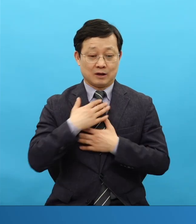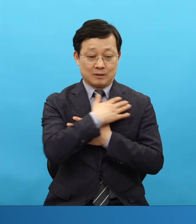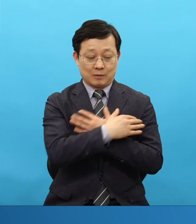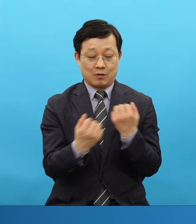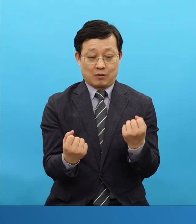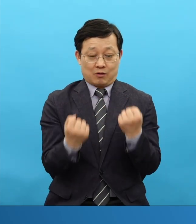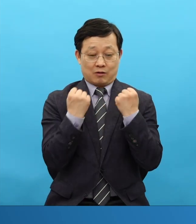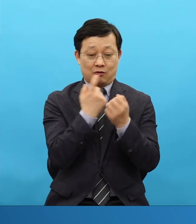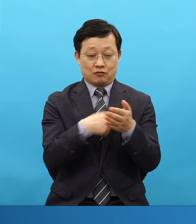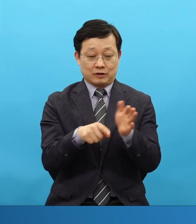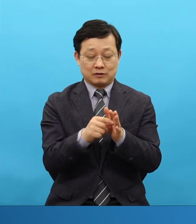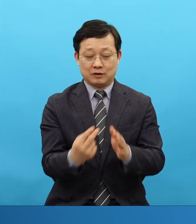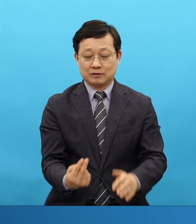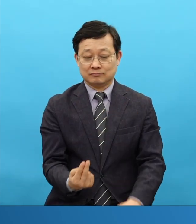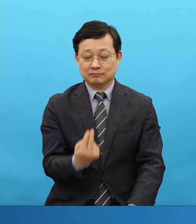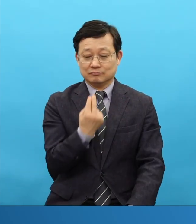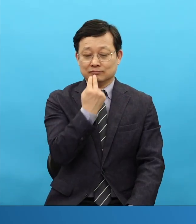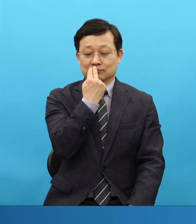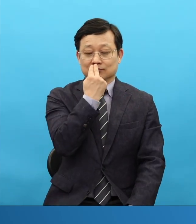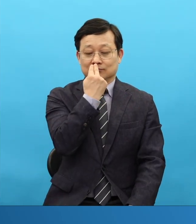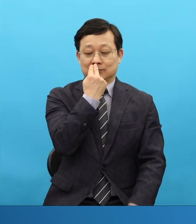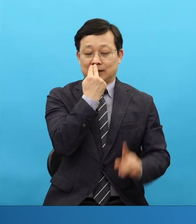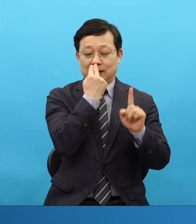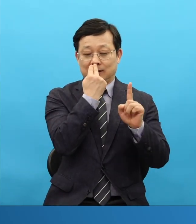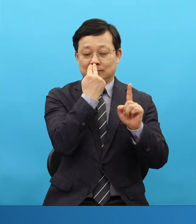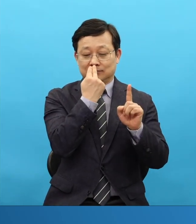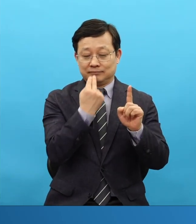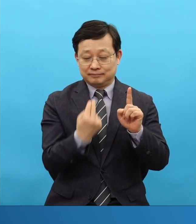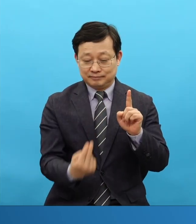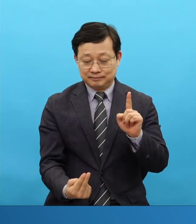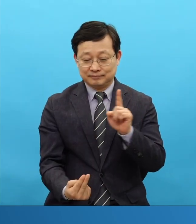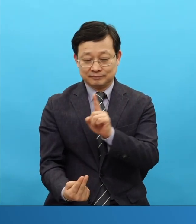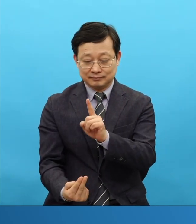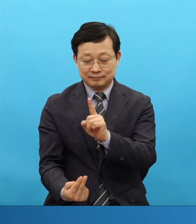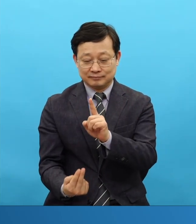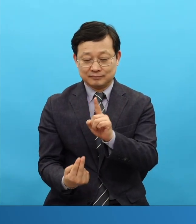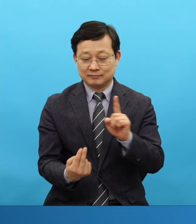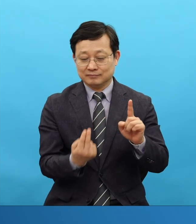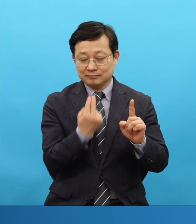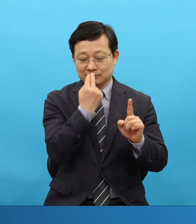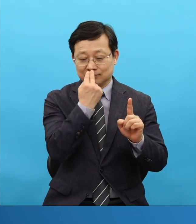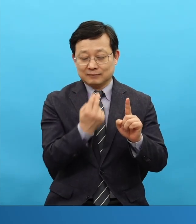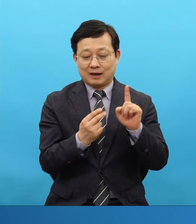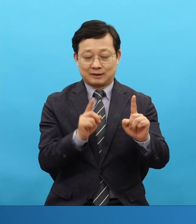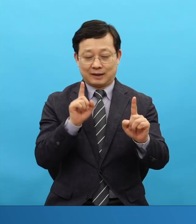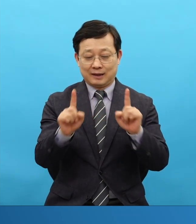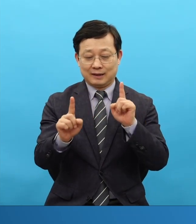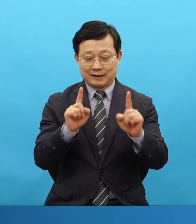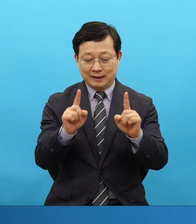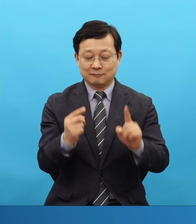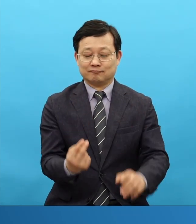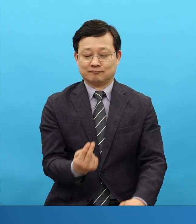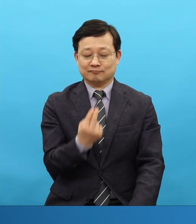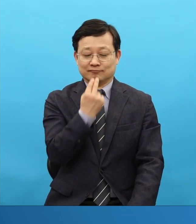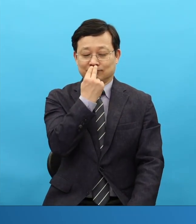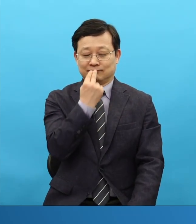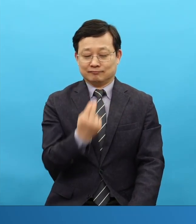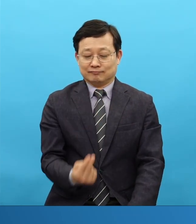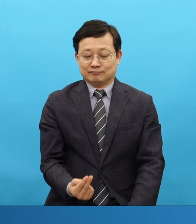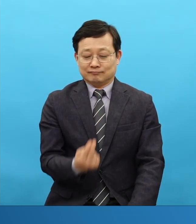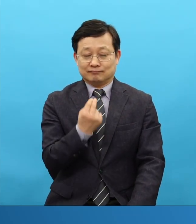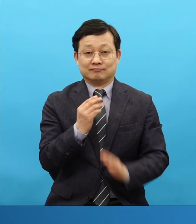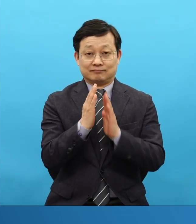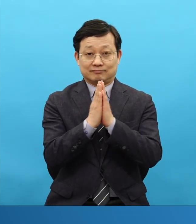1대1 이렇게 호흡하면서요 계속 해야 합니다. For your health, 1-to-1 breathing ratio, and you continuously pray. 이거는